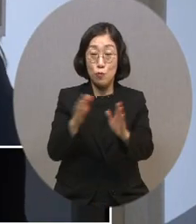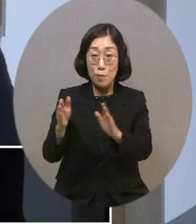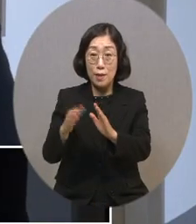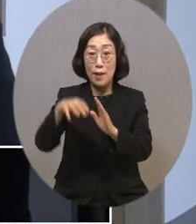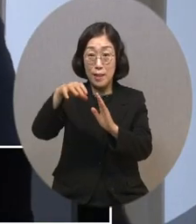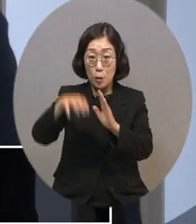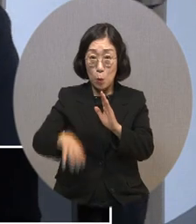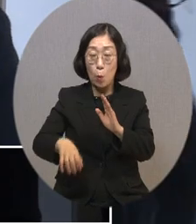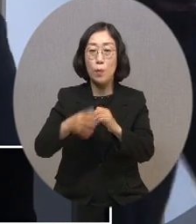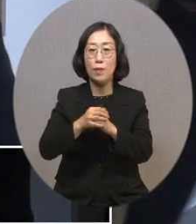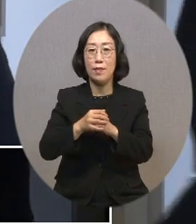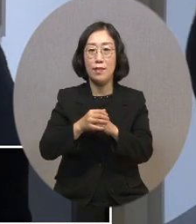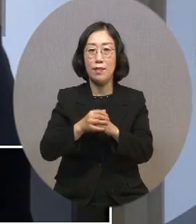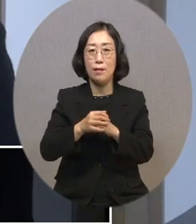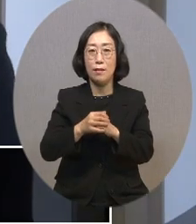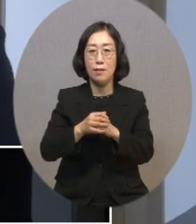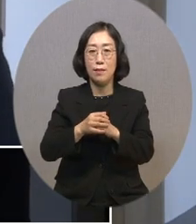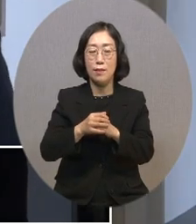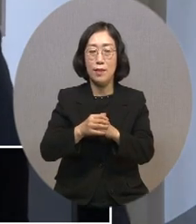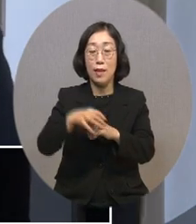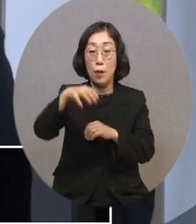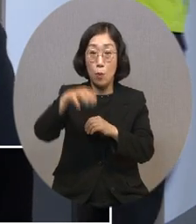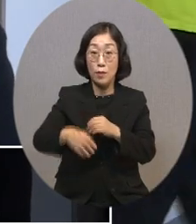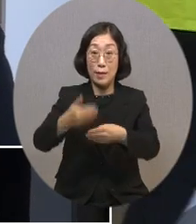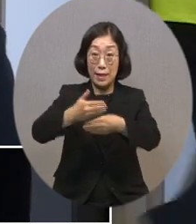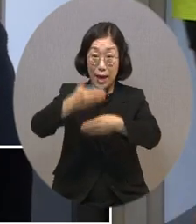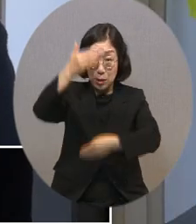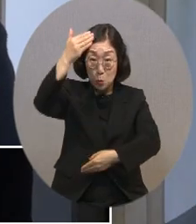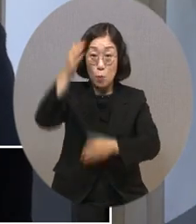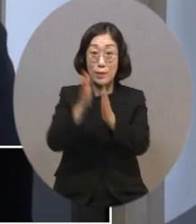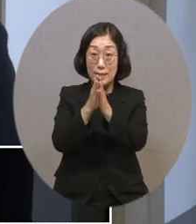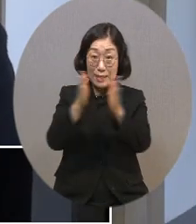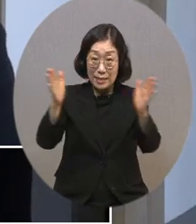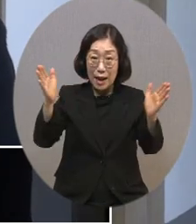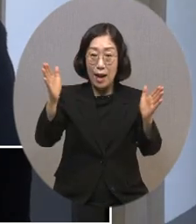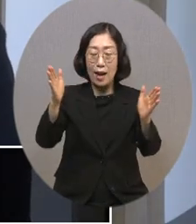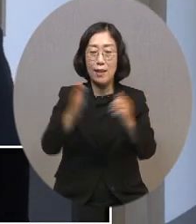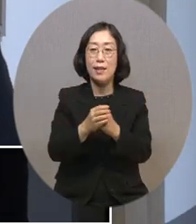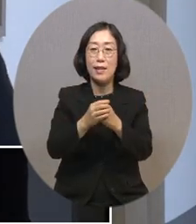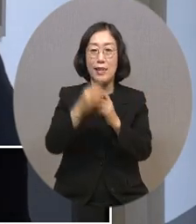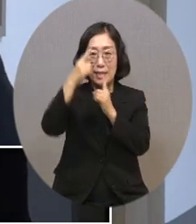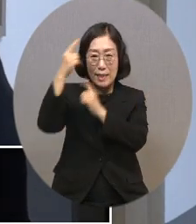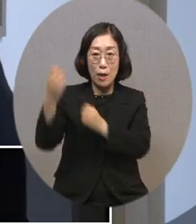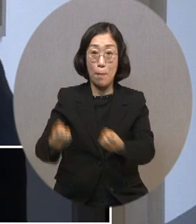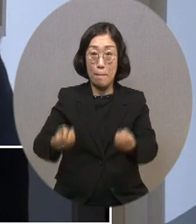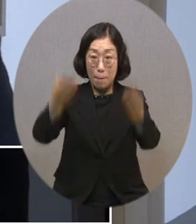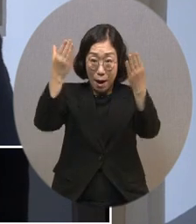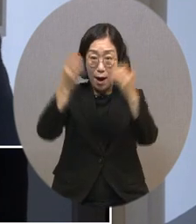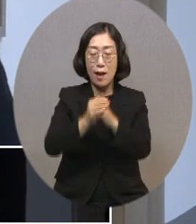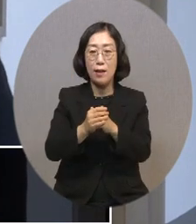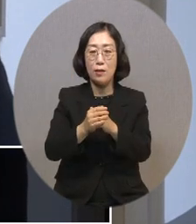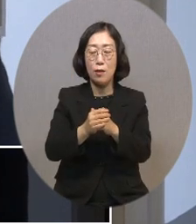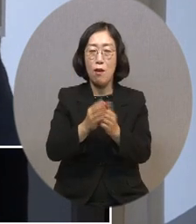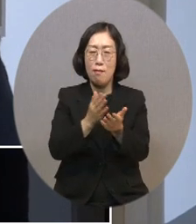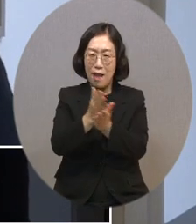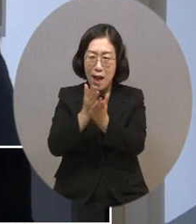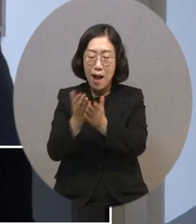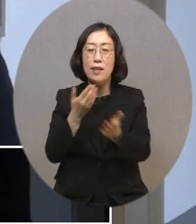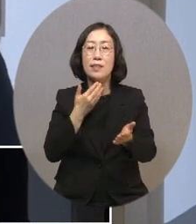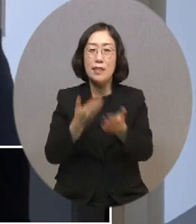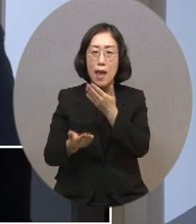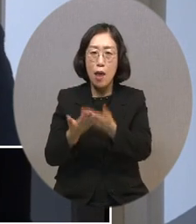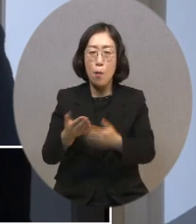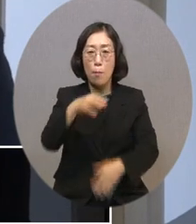놀라운 플레이그라운드는요, 저희 놀라운드 장소 개소를 기념해가지고 다양한 디지털 프로그램들을 체험할 수 있는